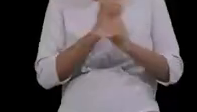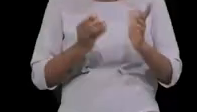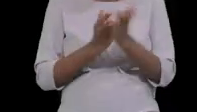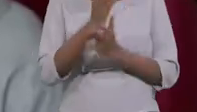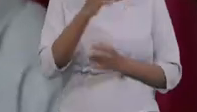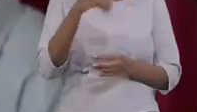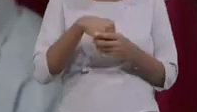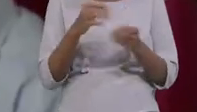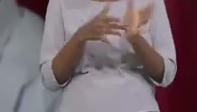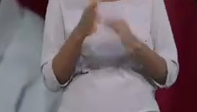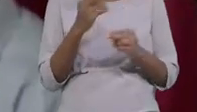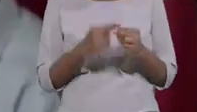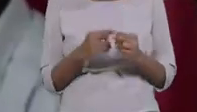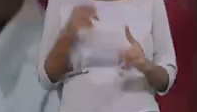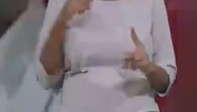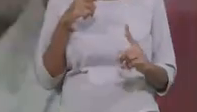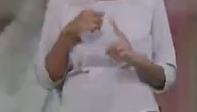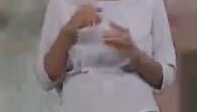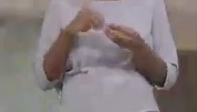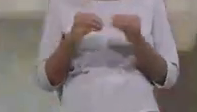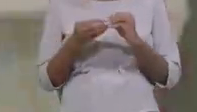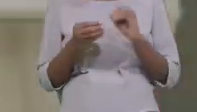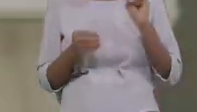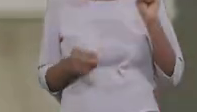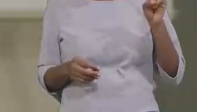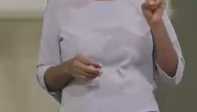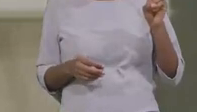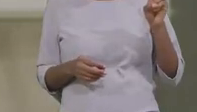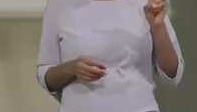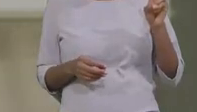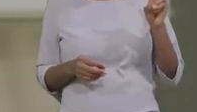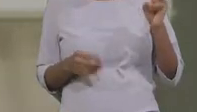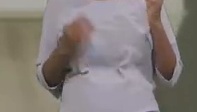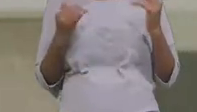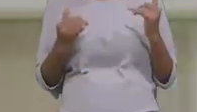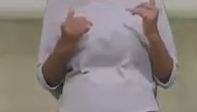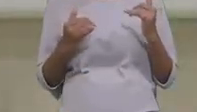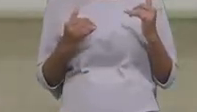Et les multitudes seront délivrées au nom de Jésus. Deuxième point.